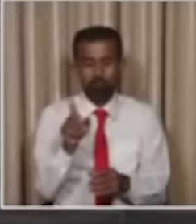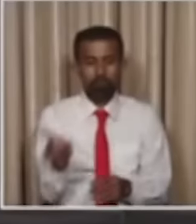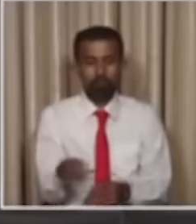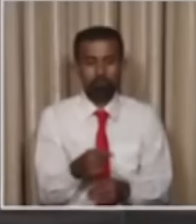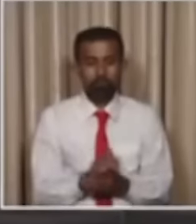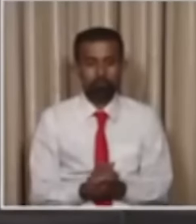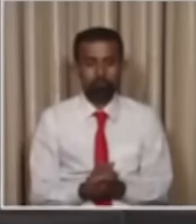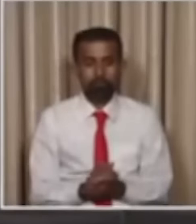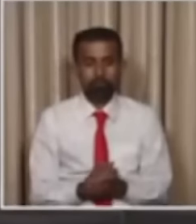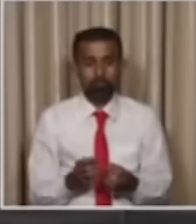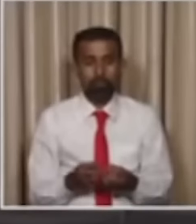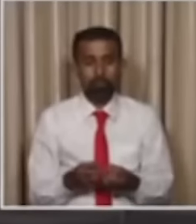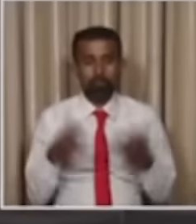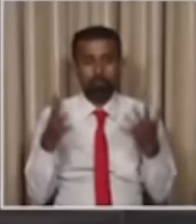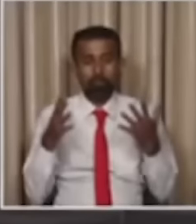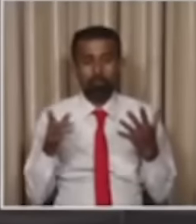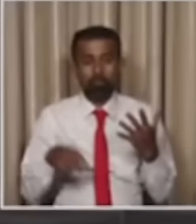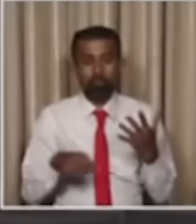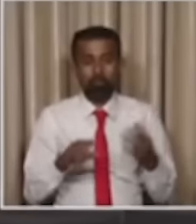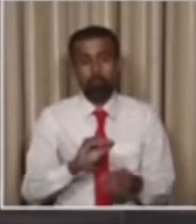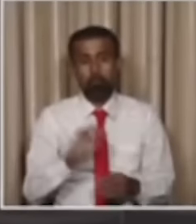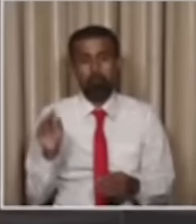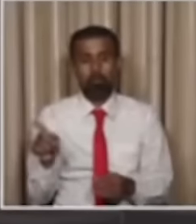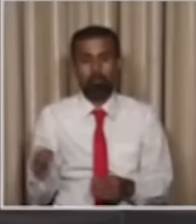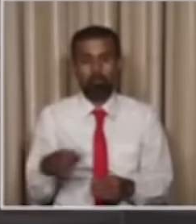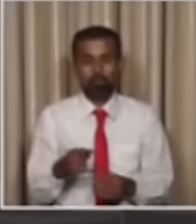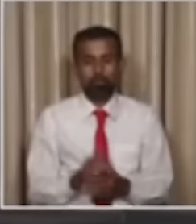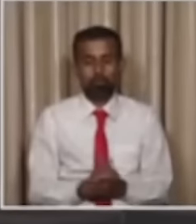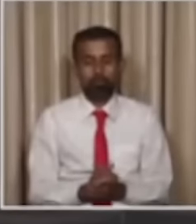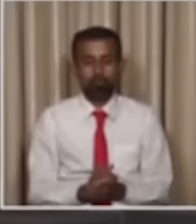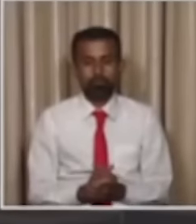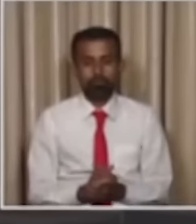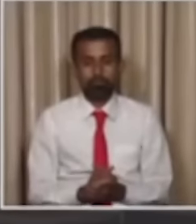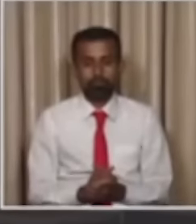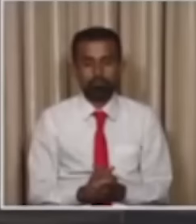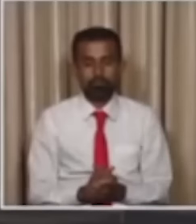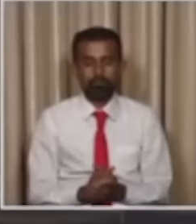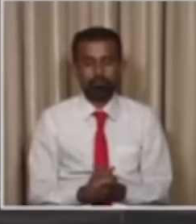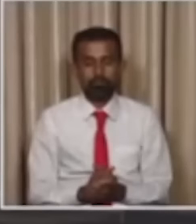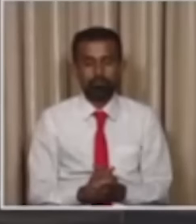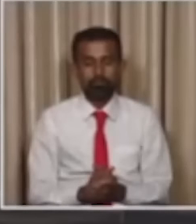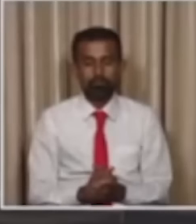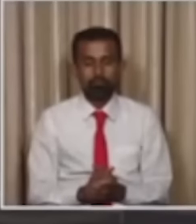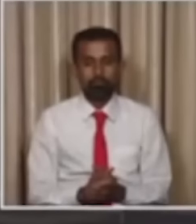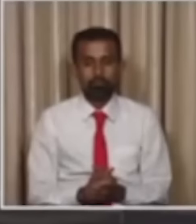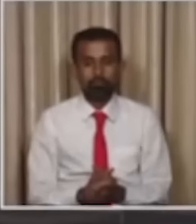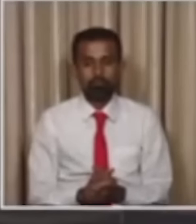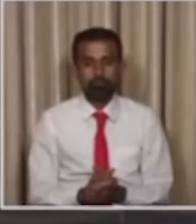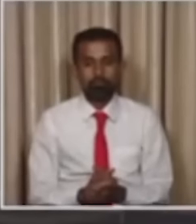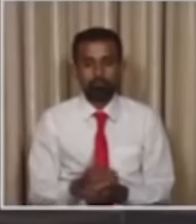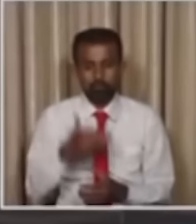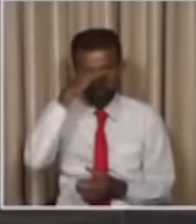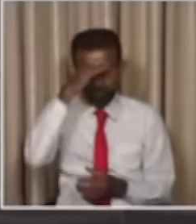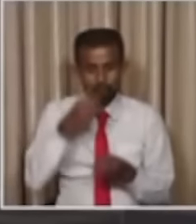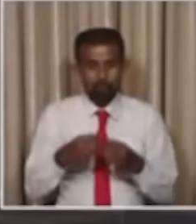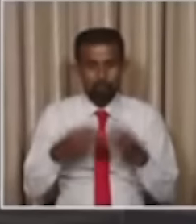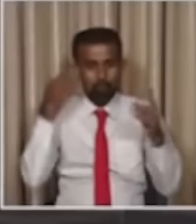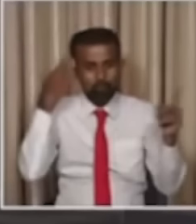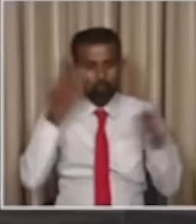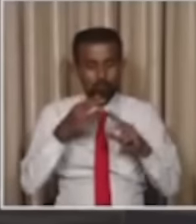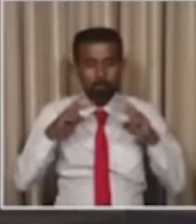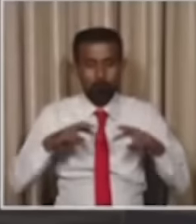ඒ කියන්නේ බෝම්බේ පිපිරිච්ච දාට පහුවදා. ඉතින් ඒකයි එතන වෙලා තිබුණේ. පාස්කු දින ප්‍රහාරයට අදාළව